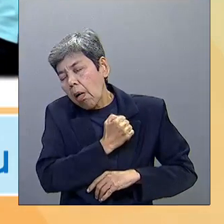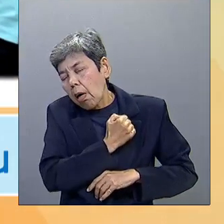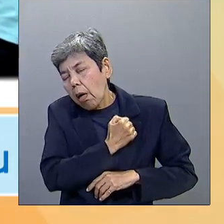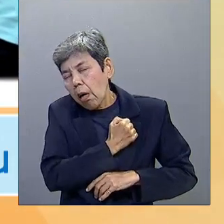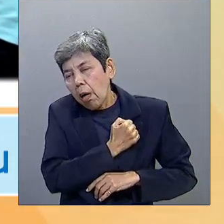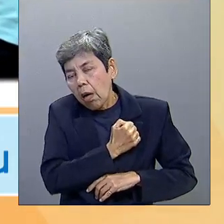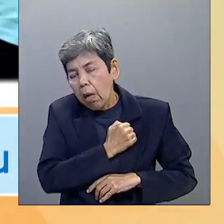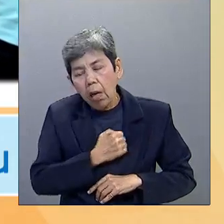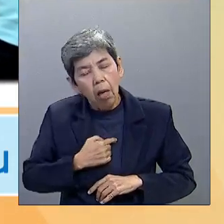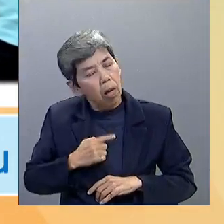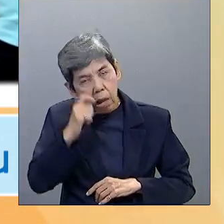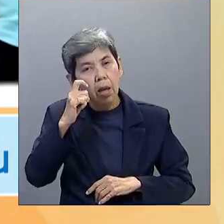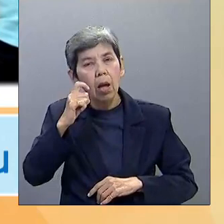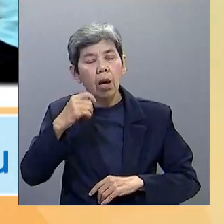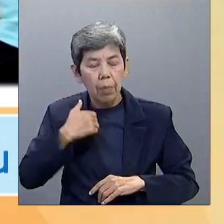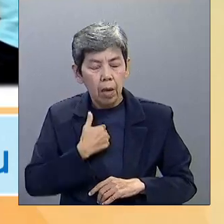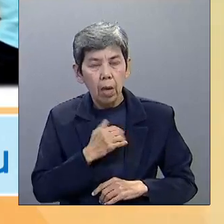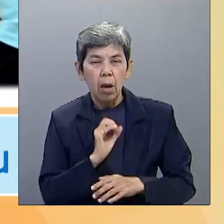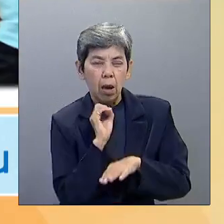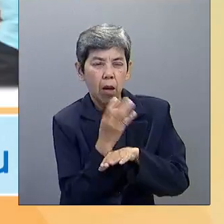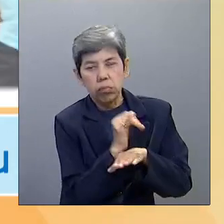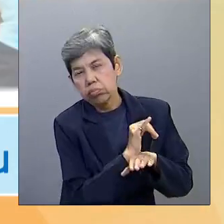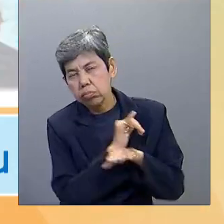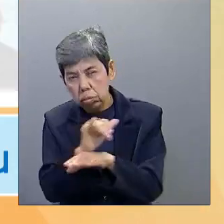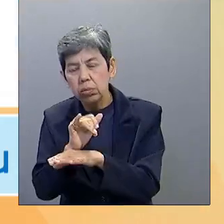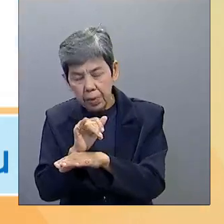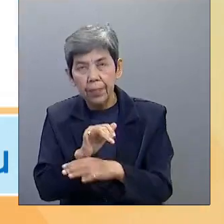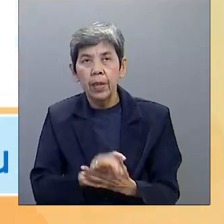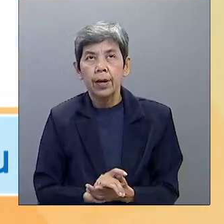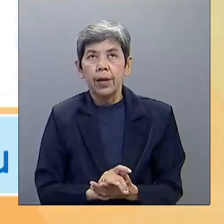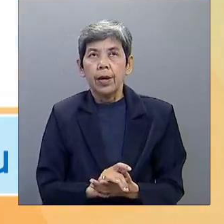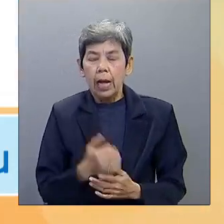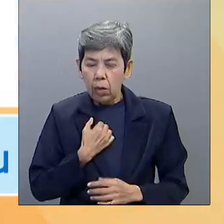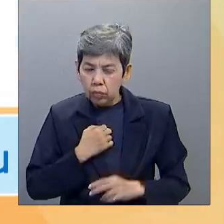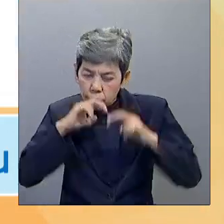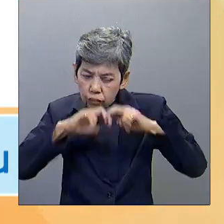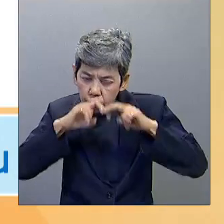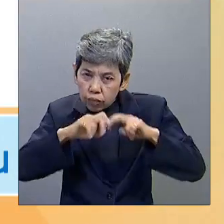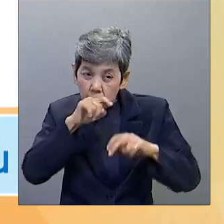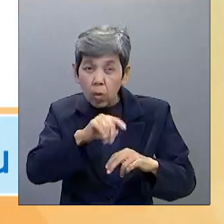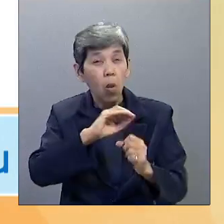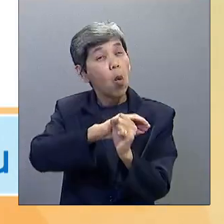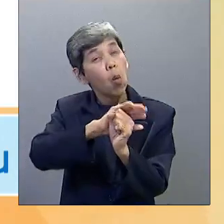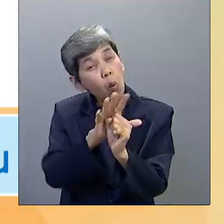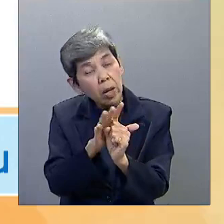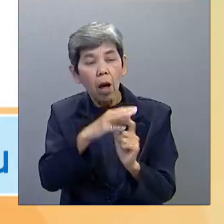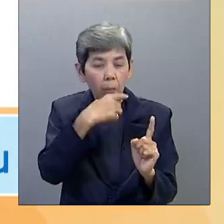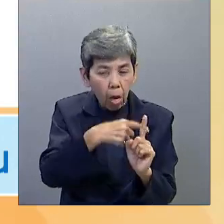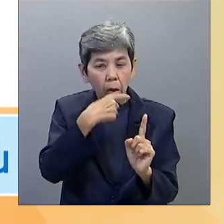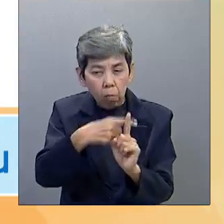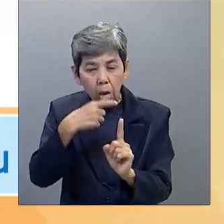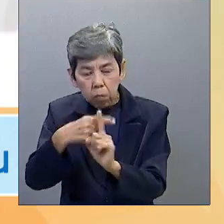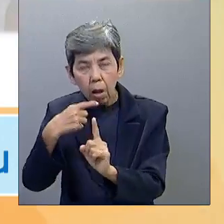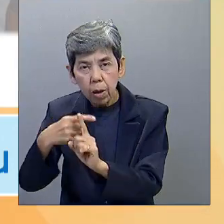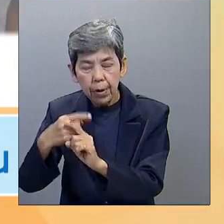ที่แบบช่วยเหลือตัวเองไม่ได้แล้วถึงต้องเรียกรถพยาบาลมา ค่ะ แล้วก็สืบเนื่องมาจากสถานการณ์โควิดหรืออะไรต่างๆก็ทำให้เกิดโครงการ